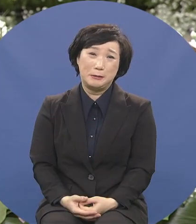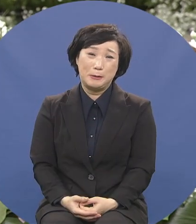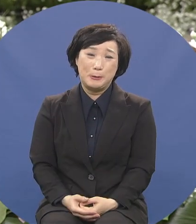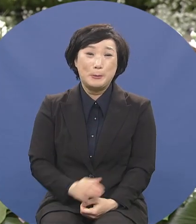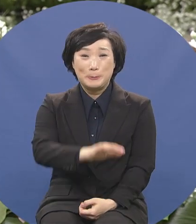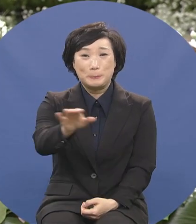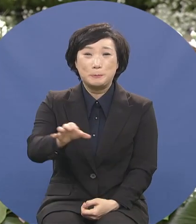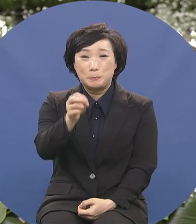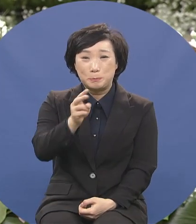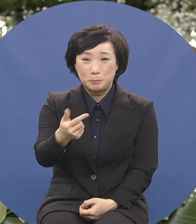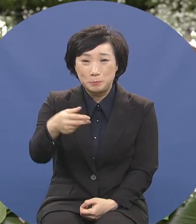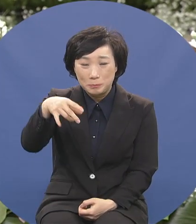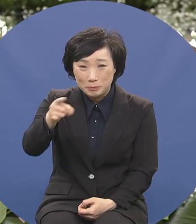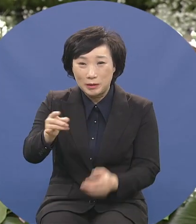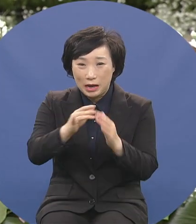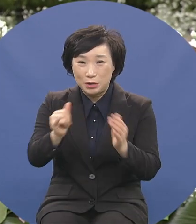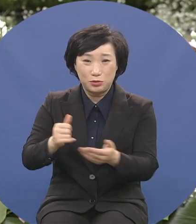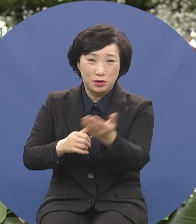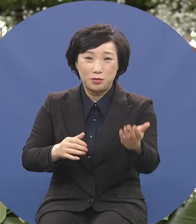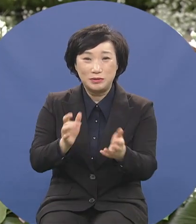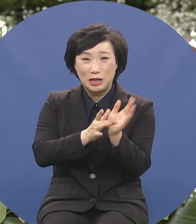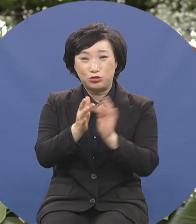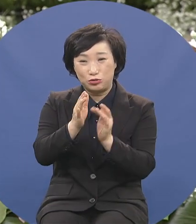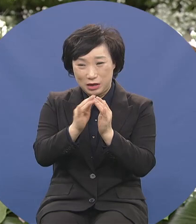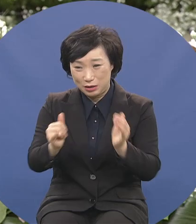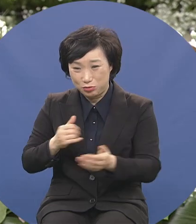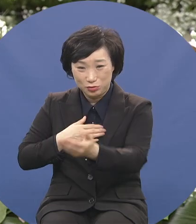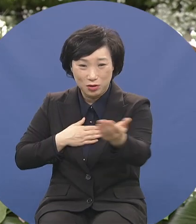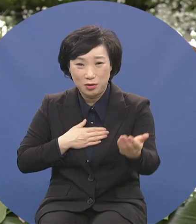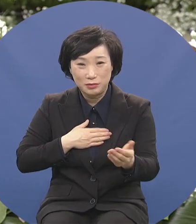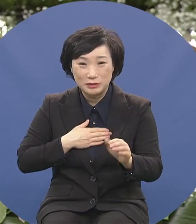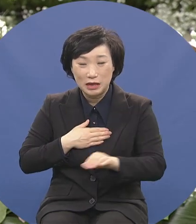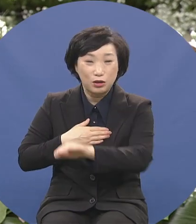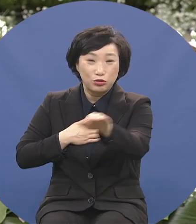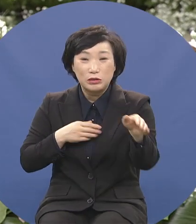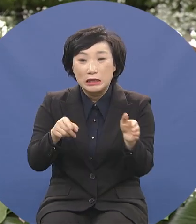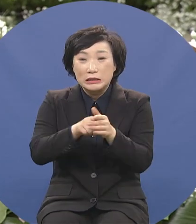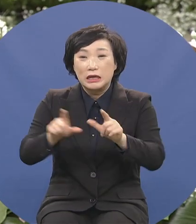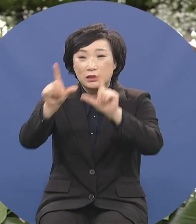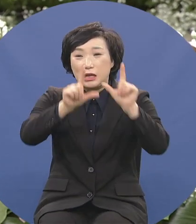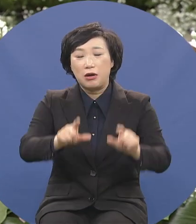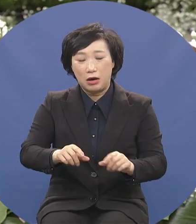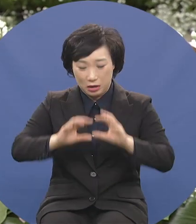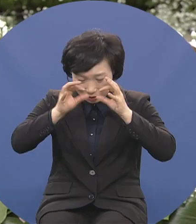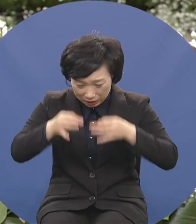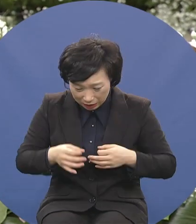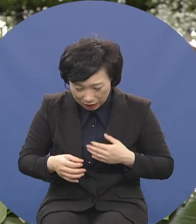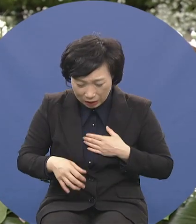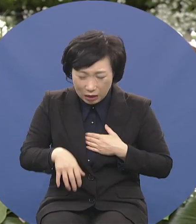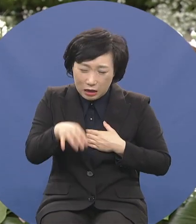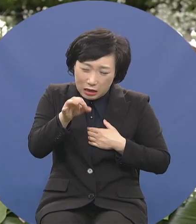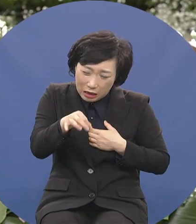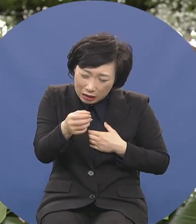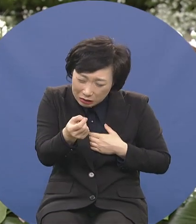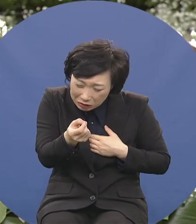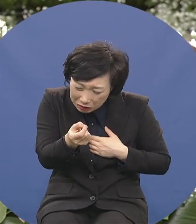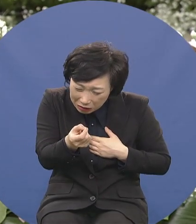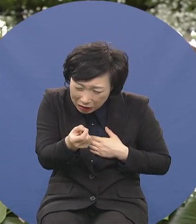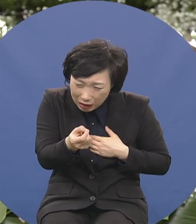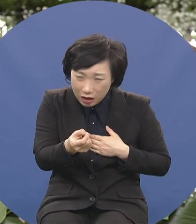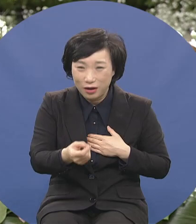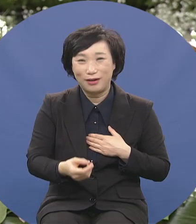우리 연세 가족들, 예수 가족들 여러분, 우리 신앙생활이 얼마나 찬가 안